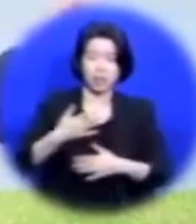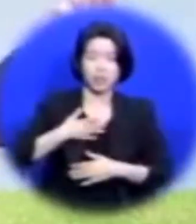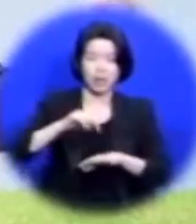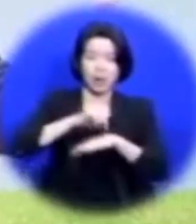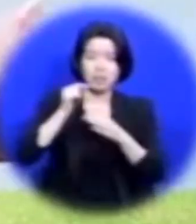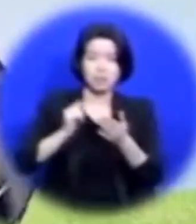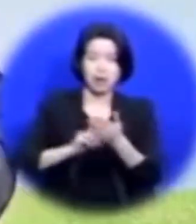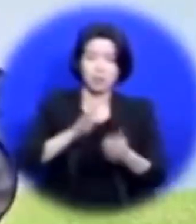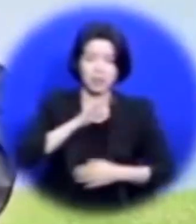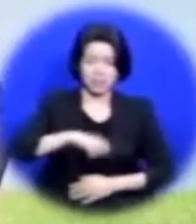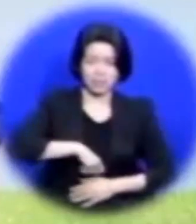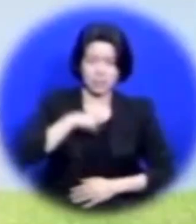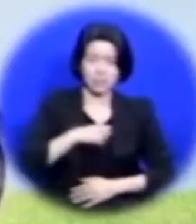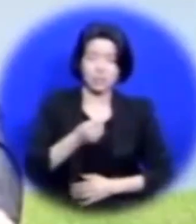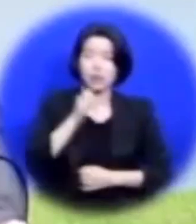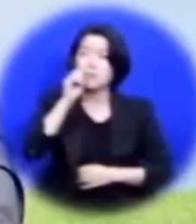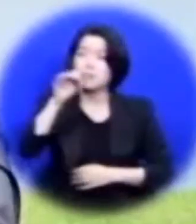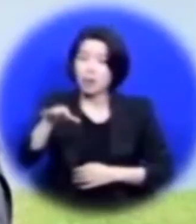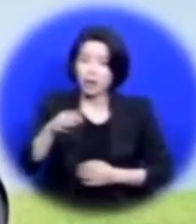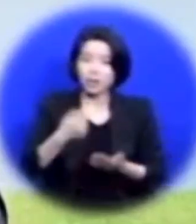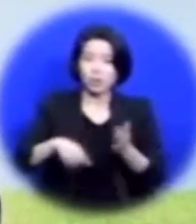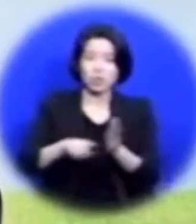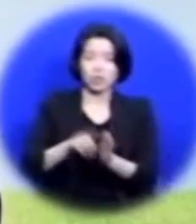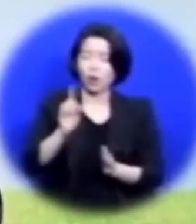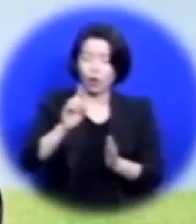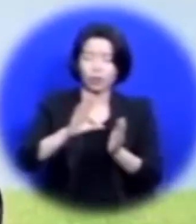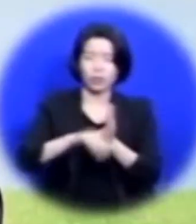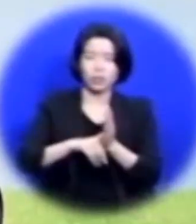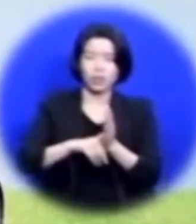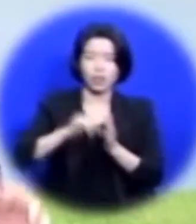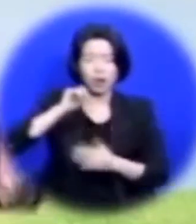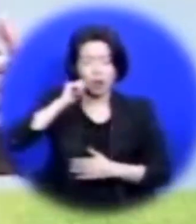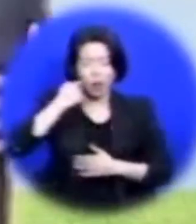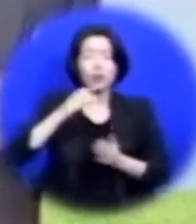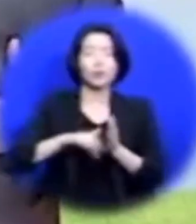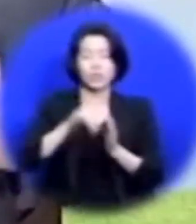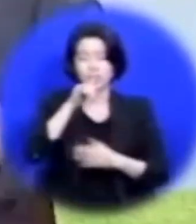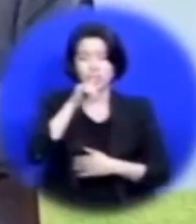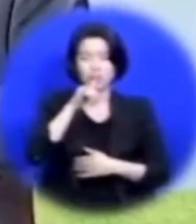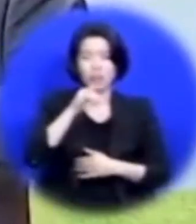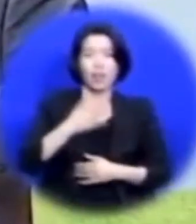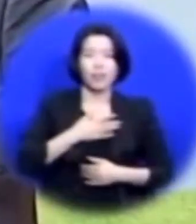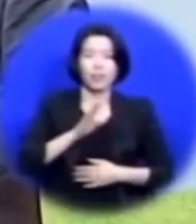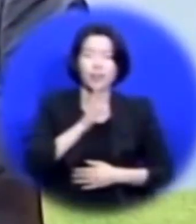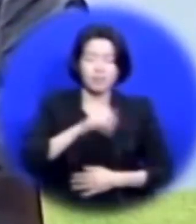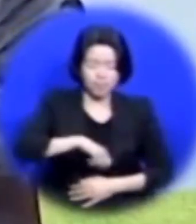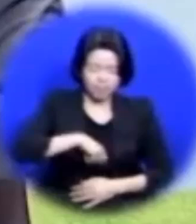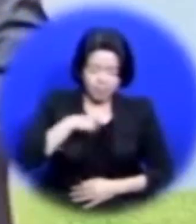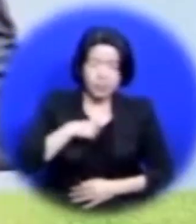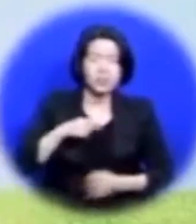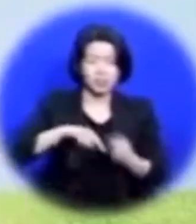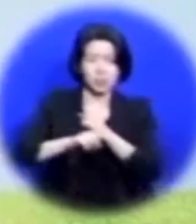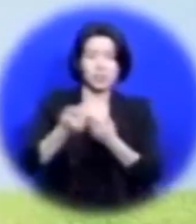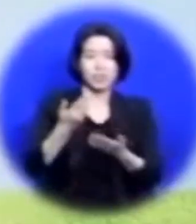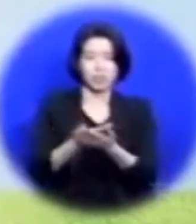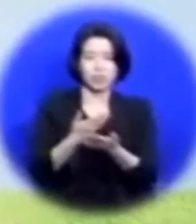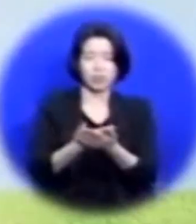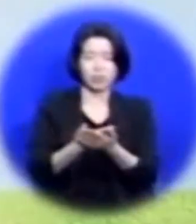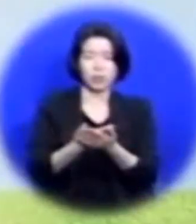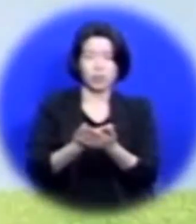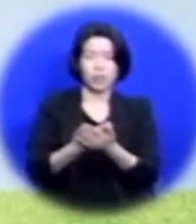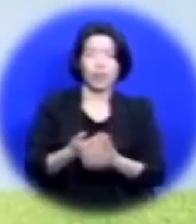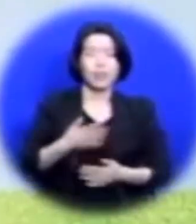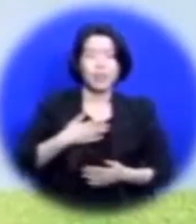진심을 이야기 하려면 어떤 때는 정말 어려울 때가 있습니다 내 진심을 조미애 줘 내 마음을 좀